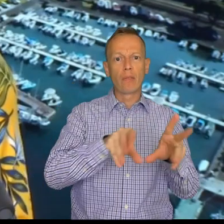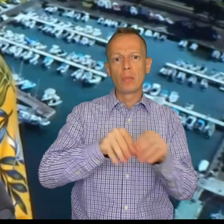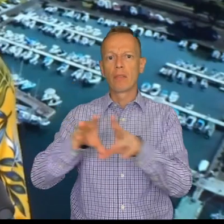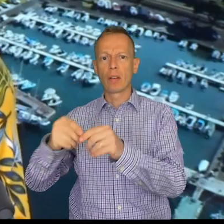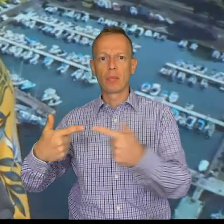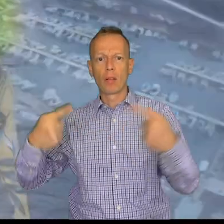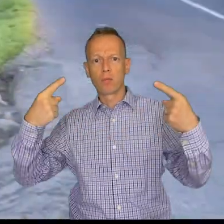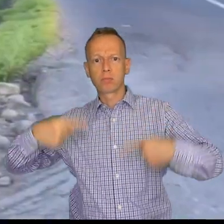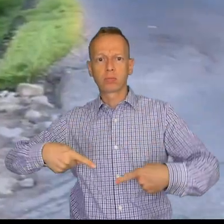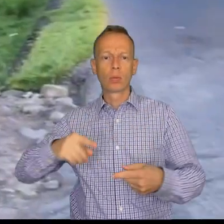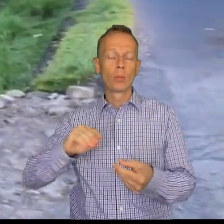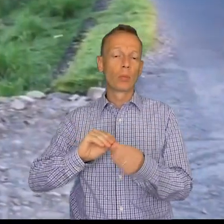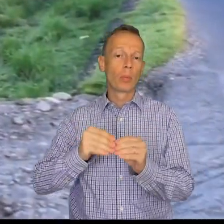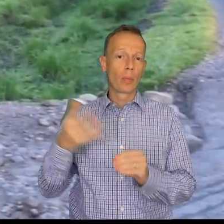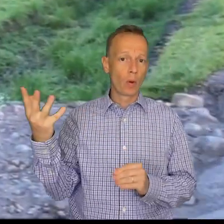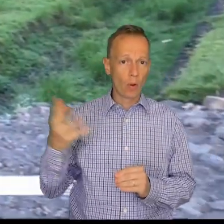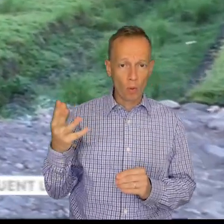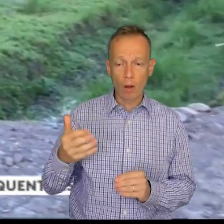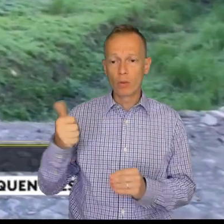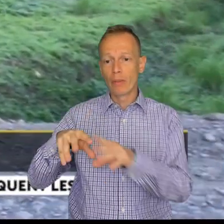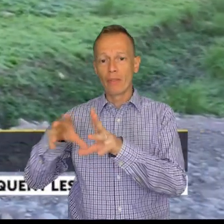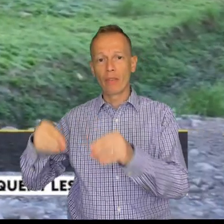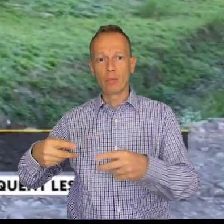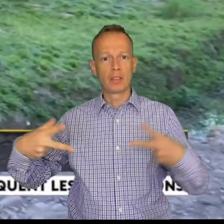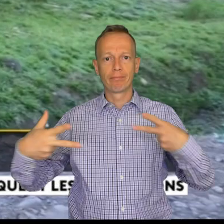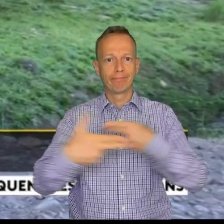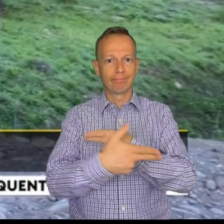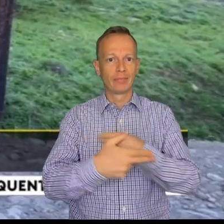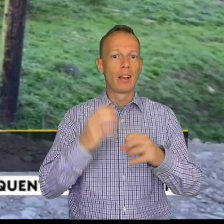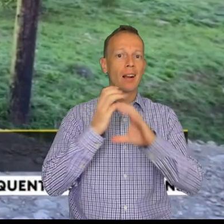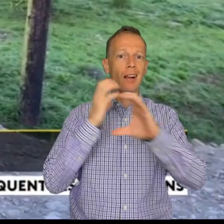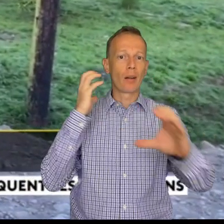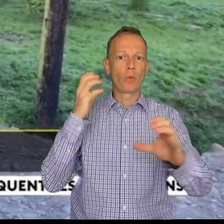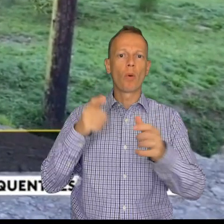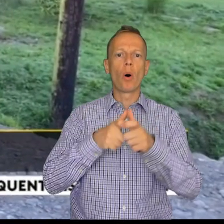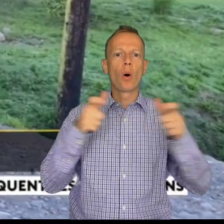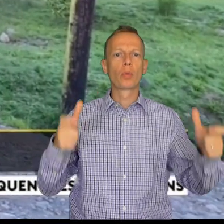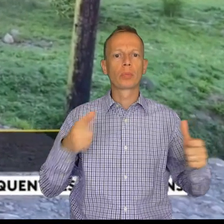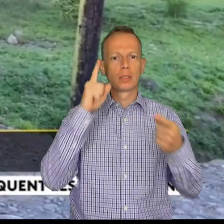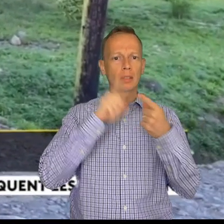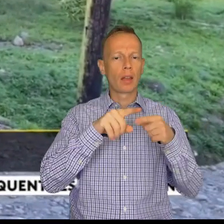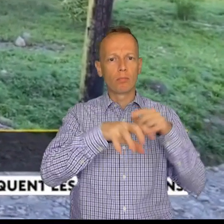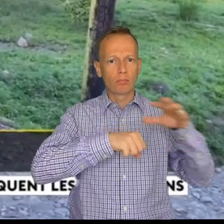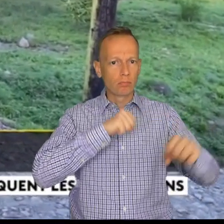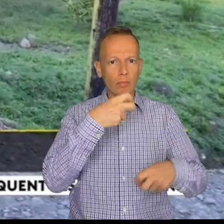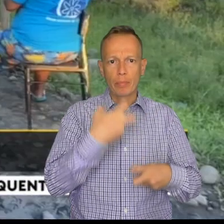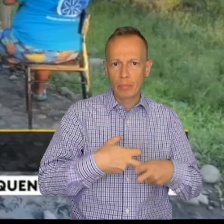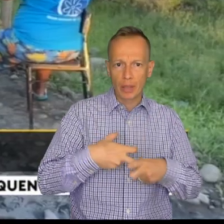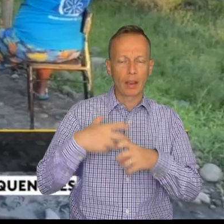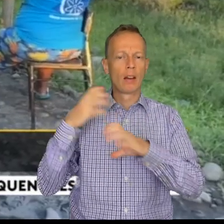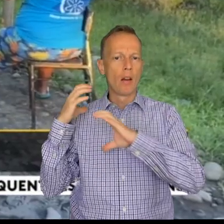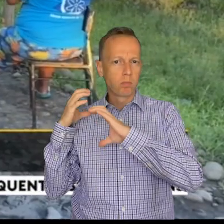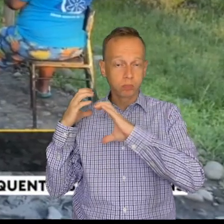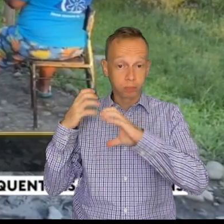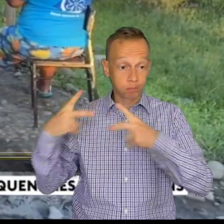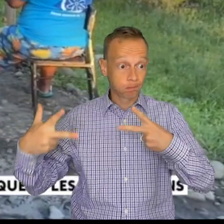familles au cœur du problème. L'une d'elles a barré le passage au camion d'une entreprise d'extraction. La société